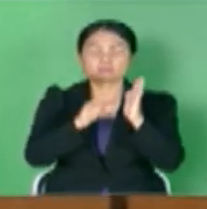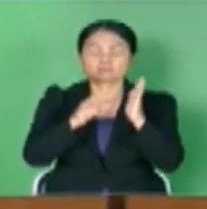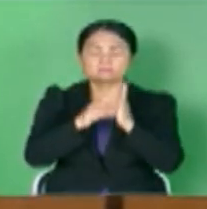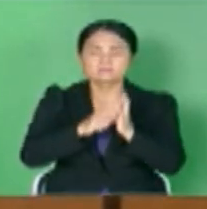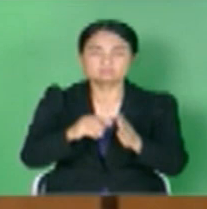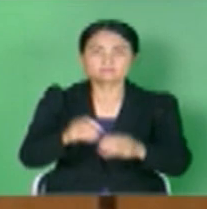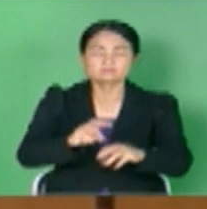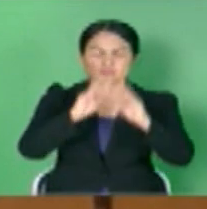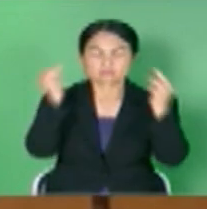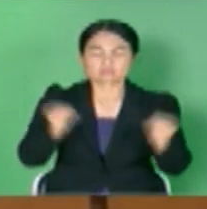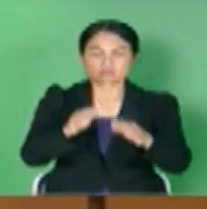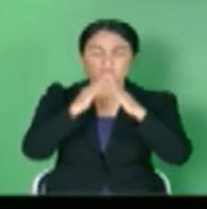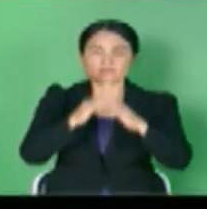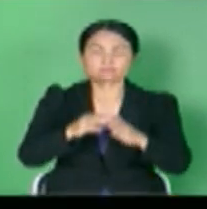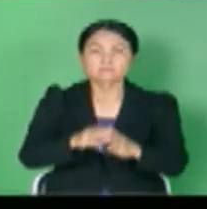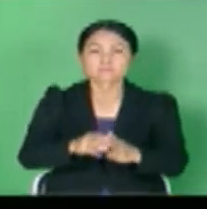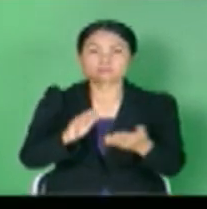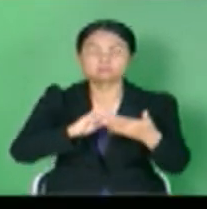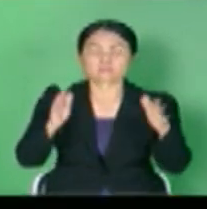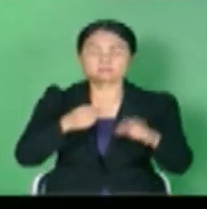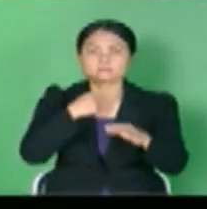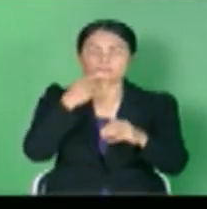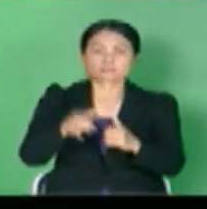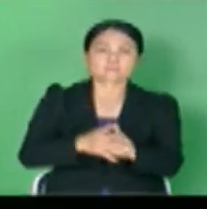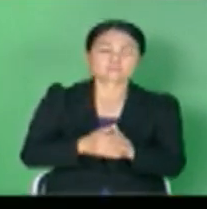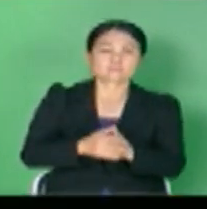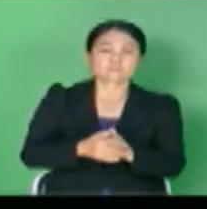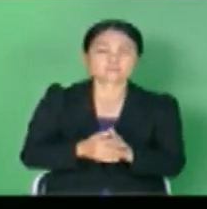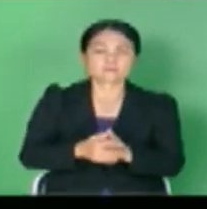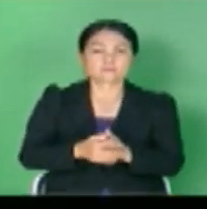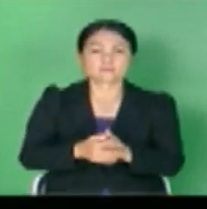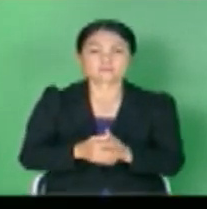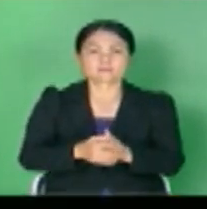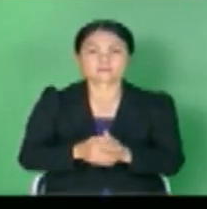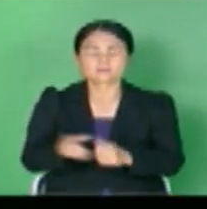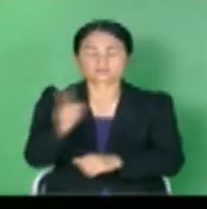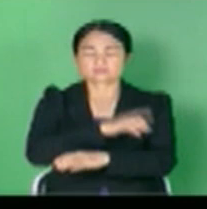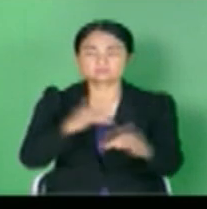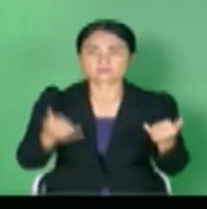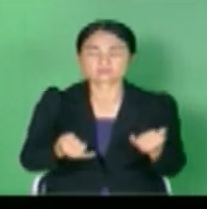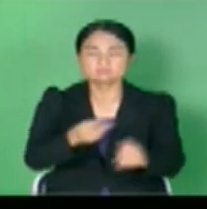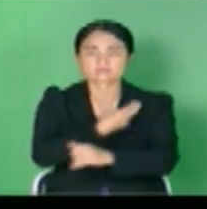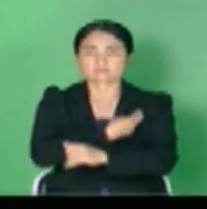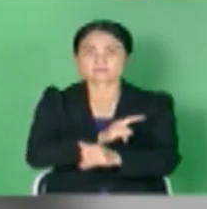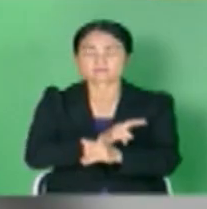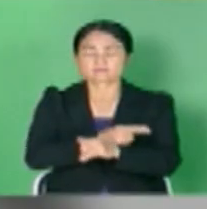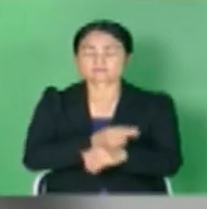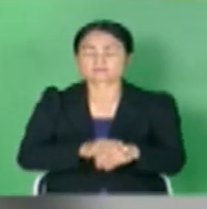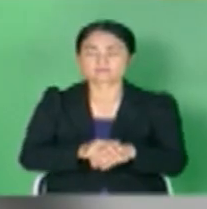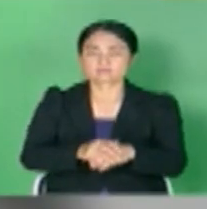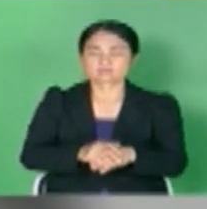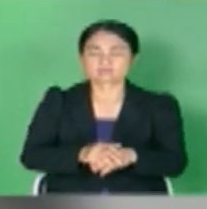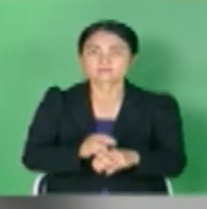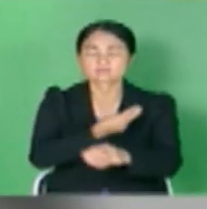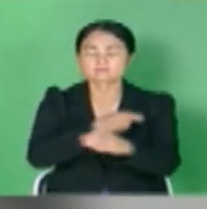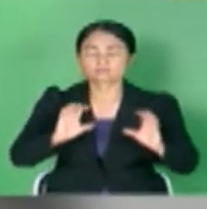សាលានៅវិទ្យាស្ថានគរុកសលបាត់ដំបងបញ្ជាក់ថាសប្តាហ៍ថ្ងៃឧស្សាហកម្ម